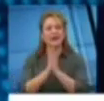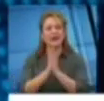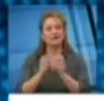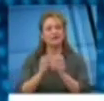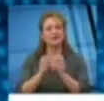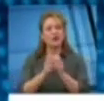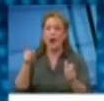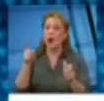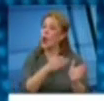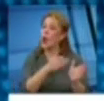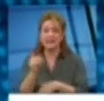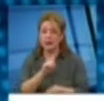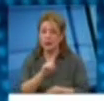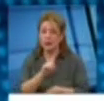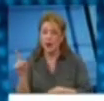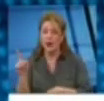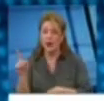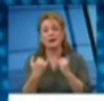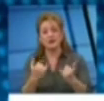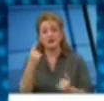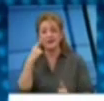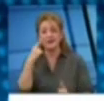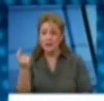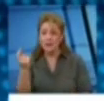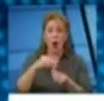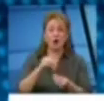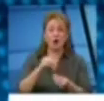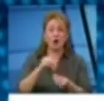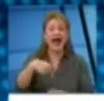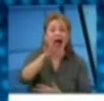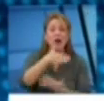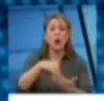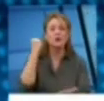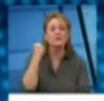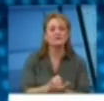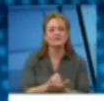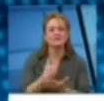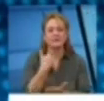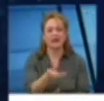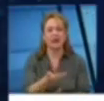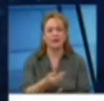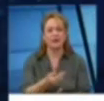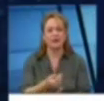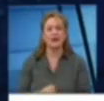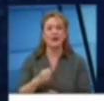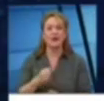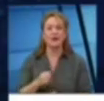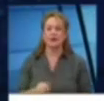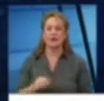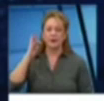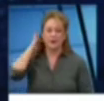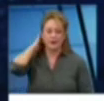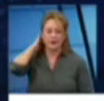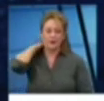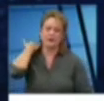את זה. אני אומר לך, נשב פה בעוד שנה, כולם יוסדרו, כולם יהיו חוקיים. חייב. ומה שלא יהיה חוקי, לא יהיה. רגע, מילה אחת של